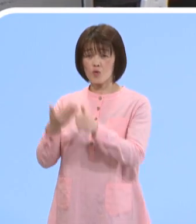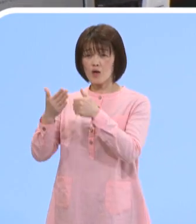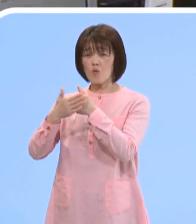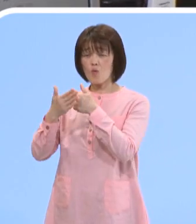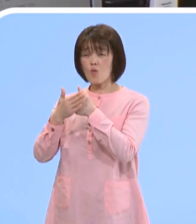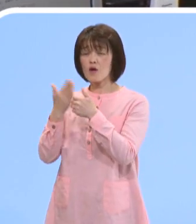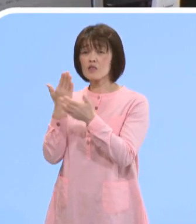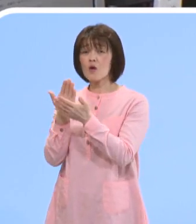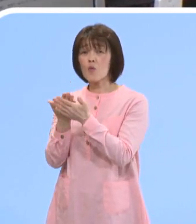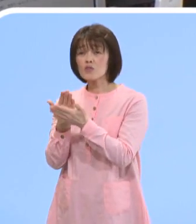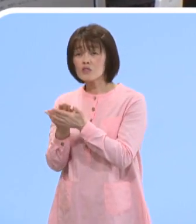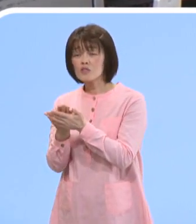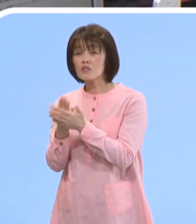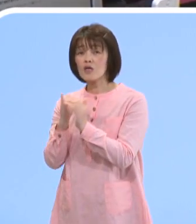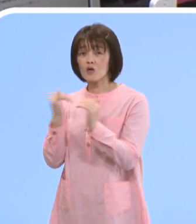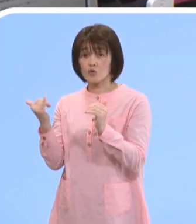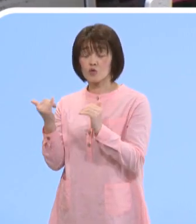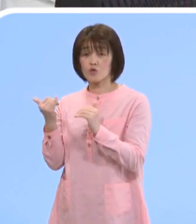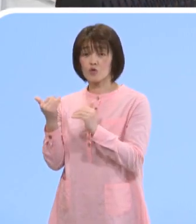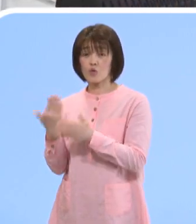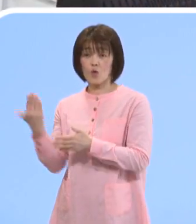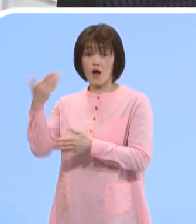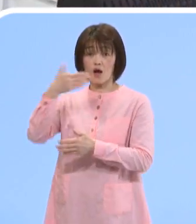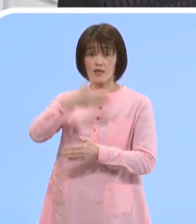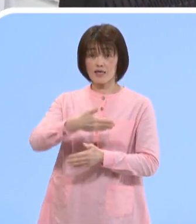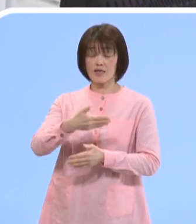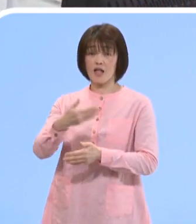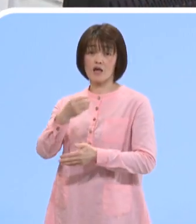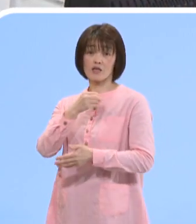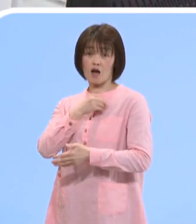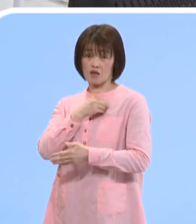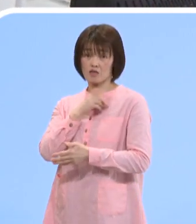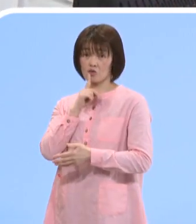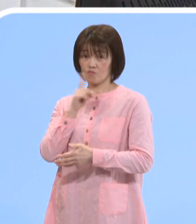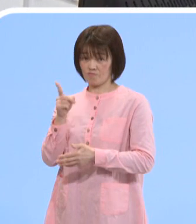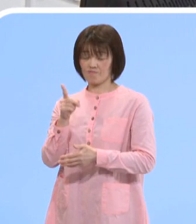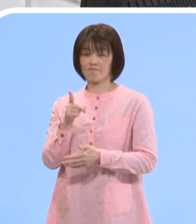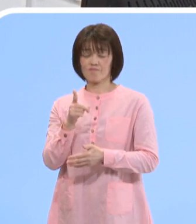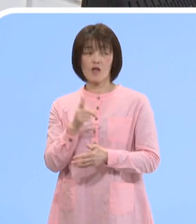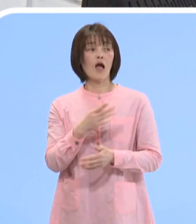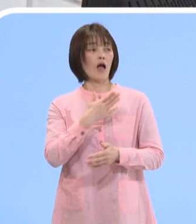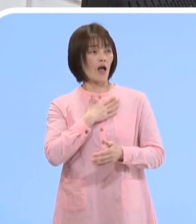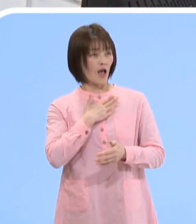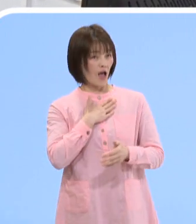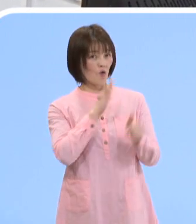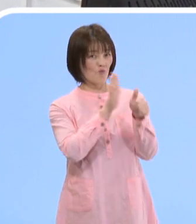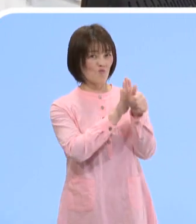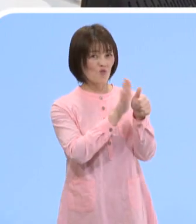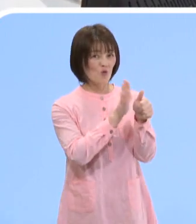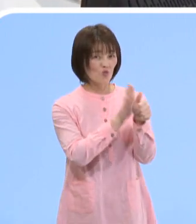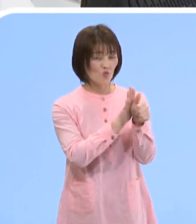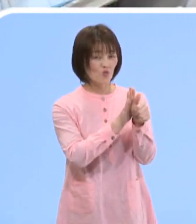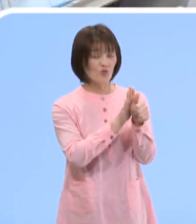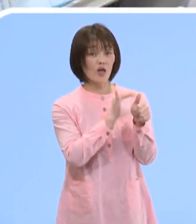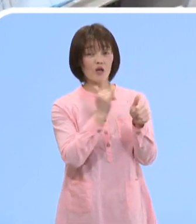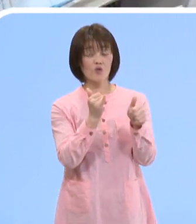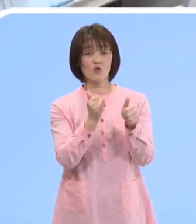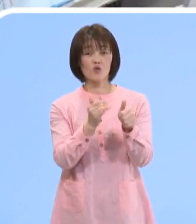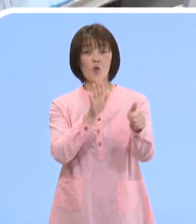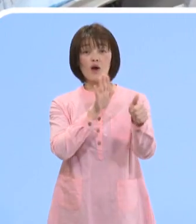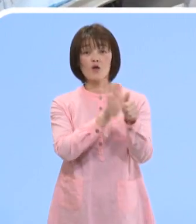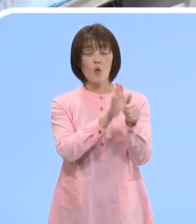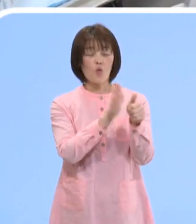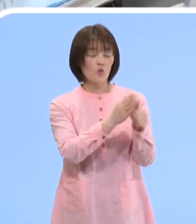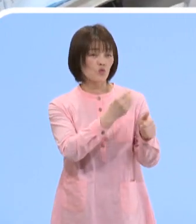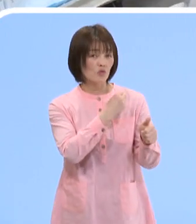援をしてほしいって思う方が依頼会員といいます、はい、そしてお手伝いしましょうっていう方が協力